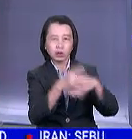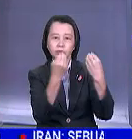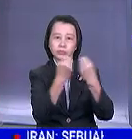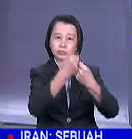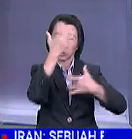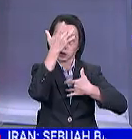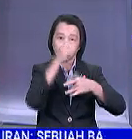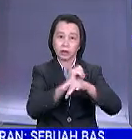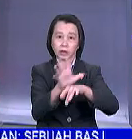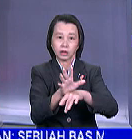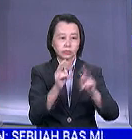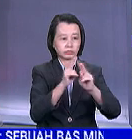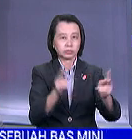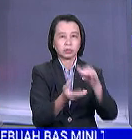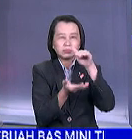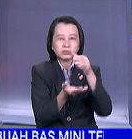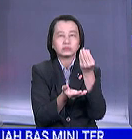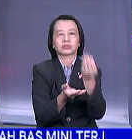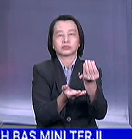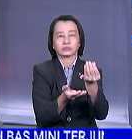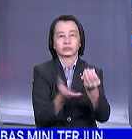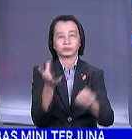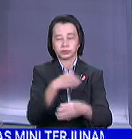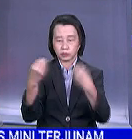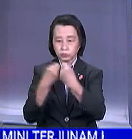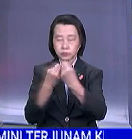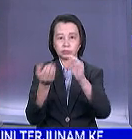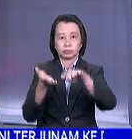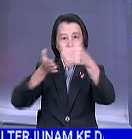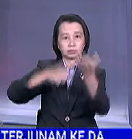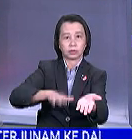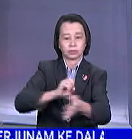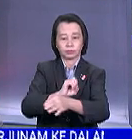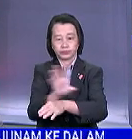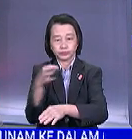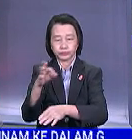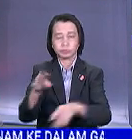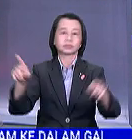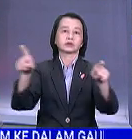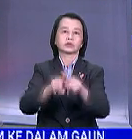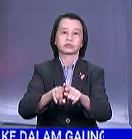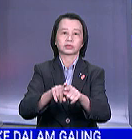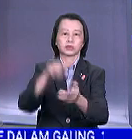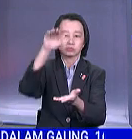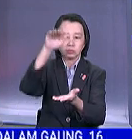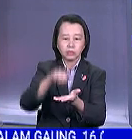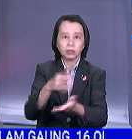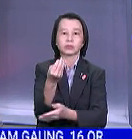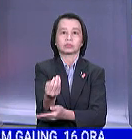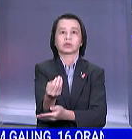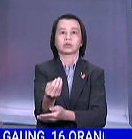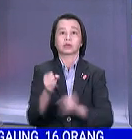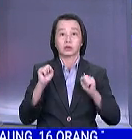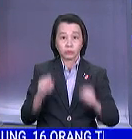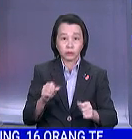pesakit COVID-19 sangat minimum. Dan jumlah kematian pesakit COVID-19 juga berkurangan. Boleh